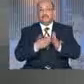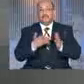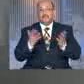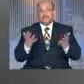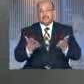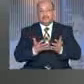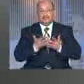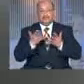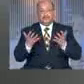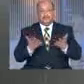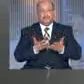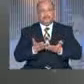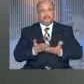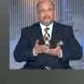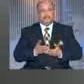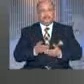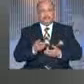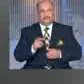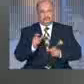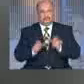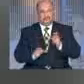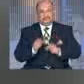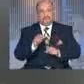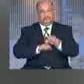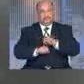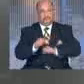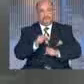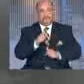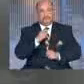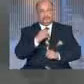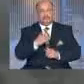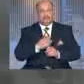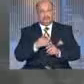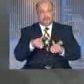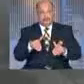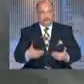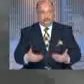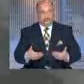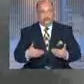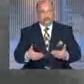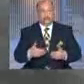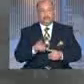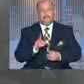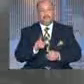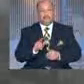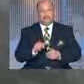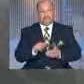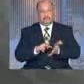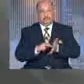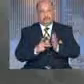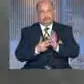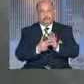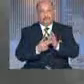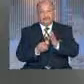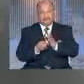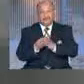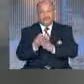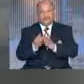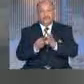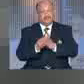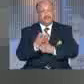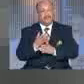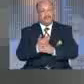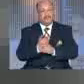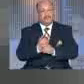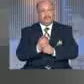توجد وتقنيات توجد لأن نجم نصلحوا الحاجتين هكوما، نحيوا الماء هذاك استئصال الماء بالمجهر، بل كنا كما قلت لك